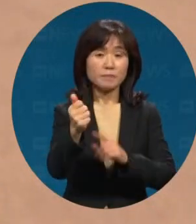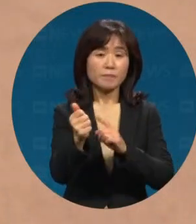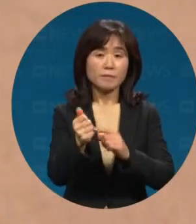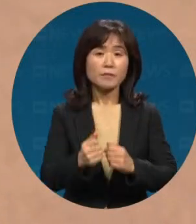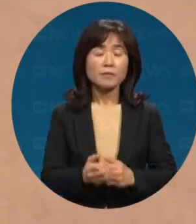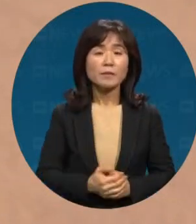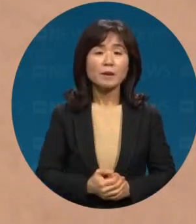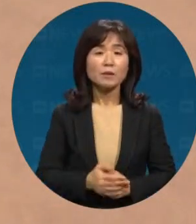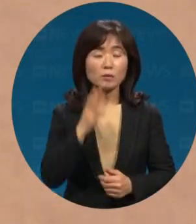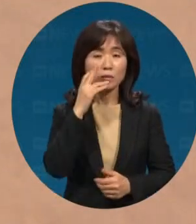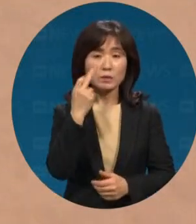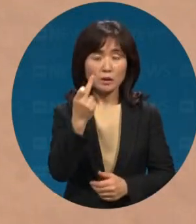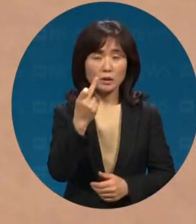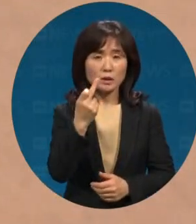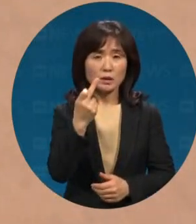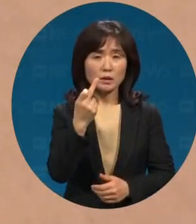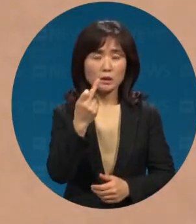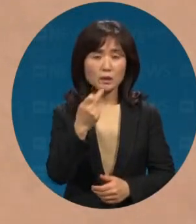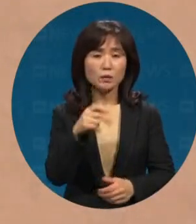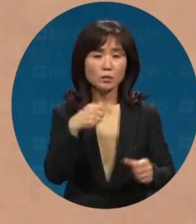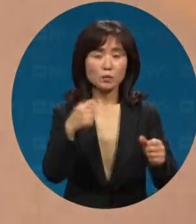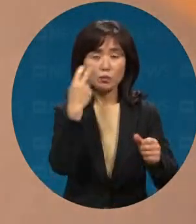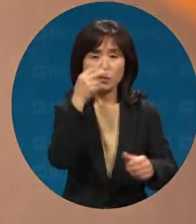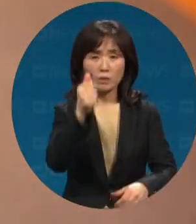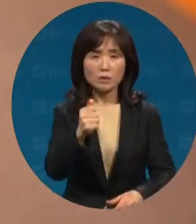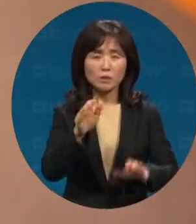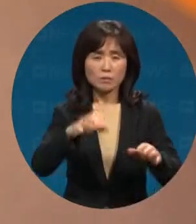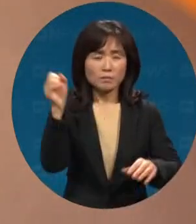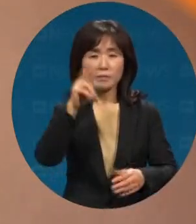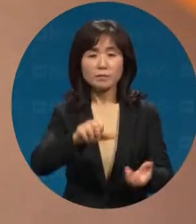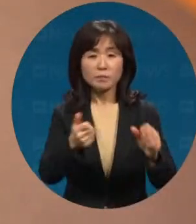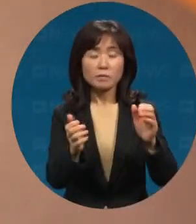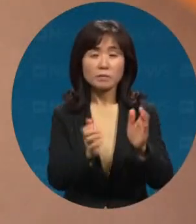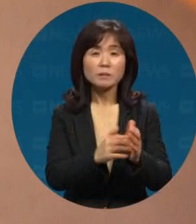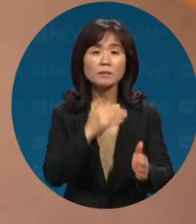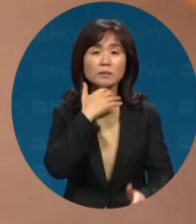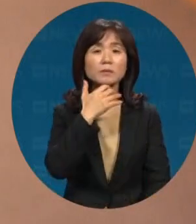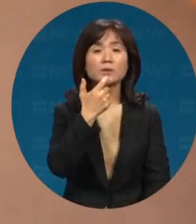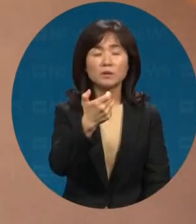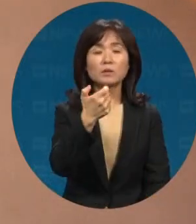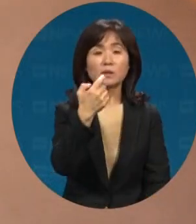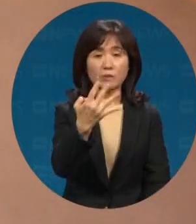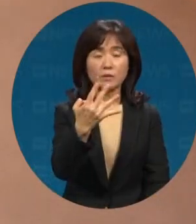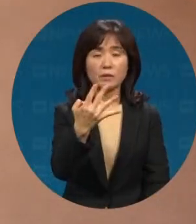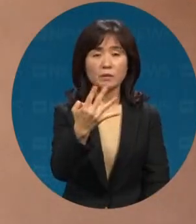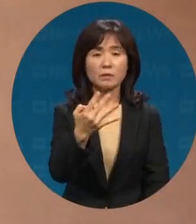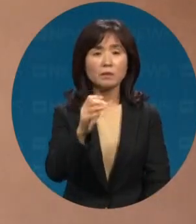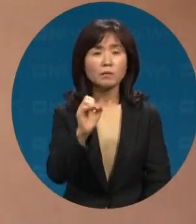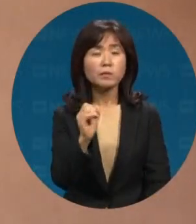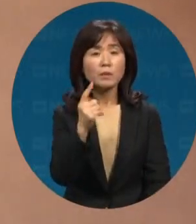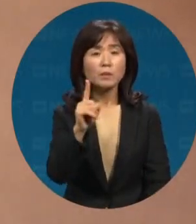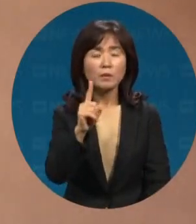노키 울산교육감이 오늘 급작스럽게 사망했습니다 향년 예순 4살입니다 사망원인인